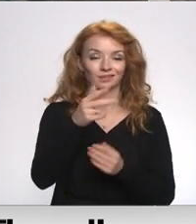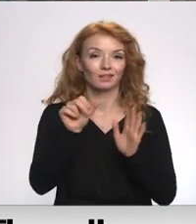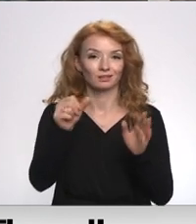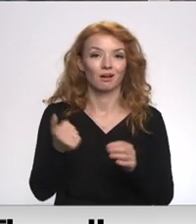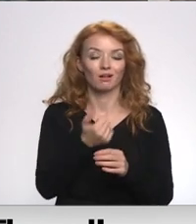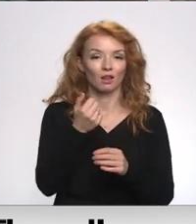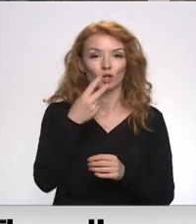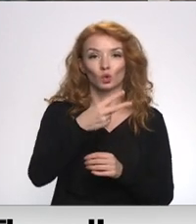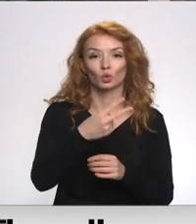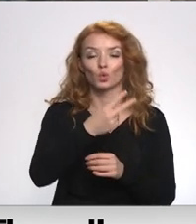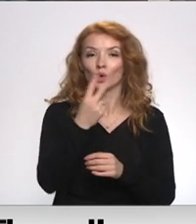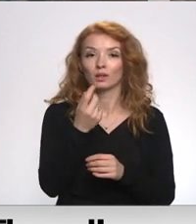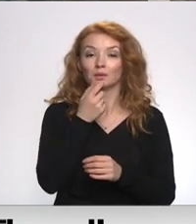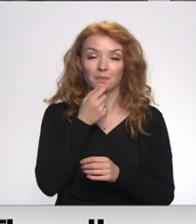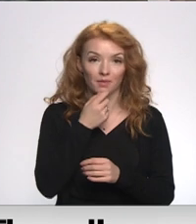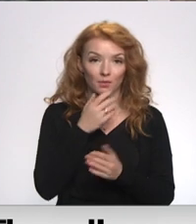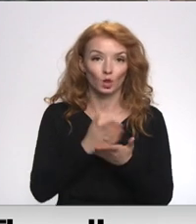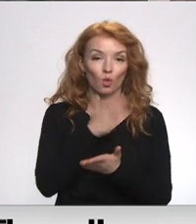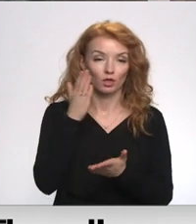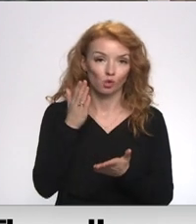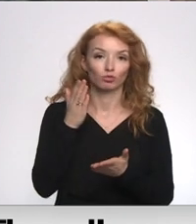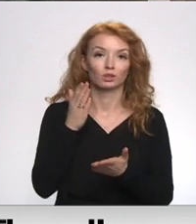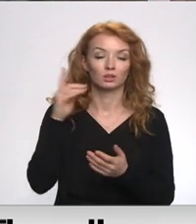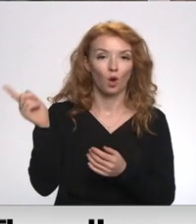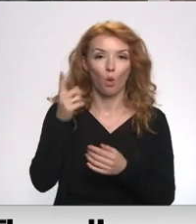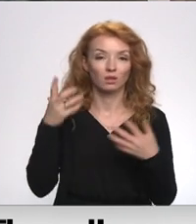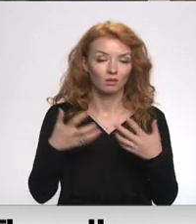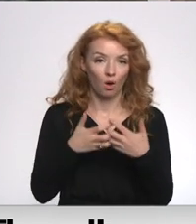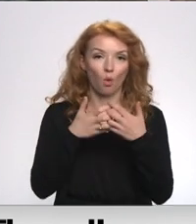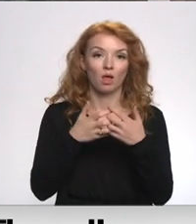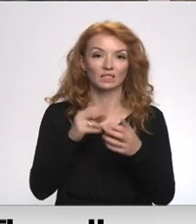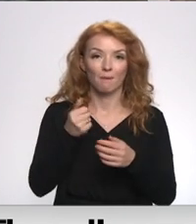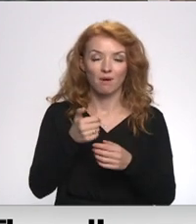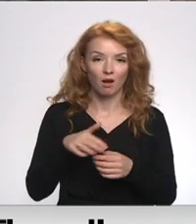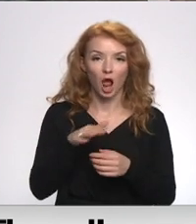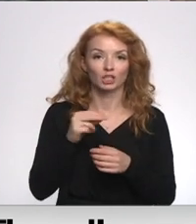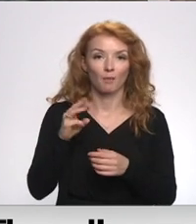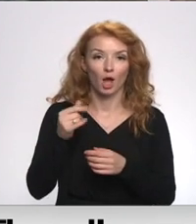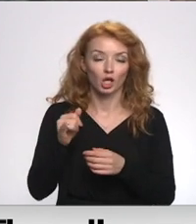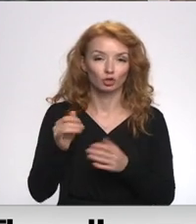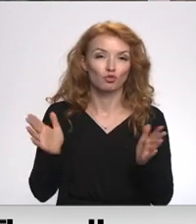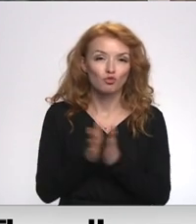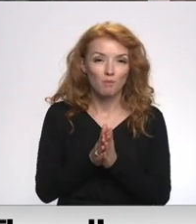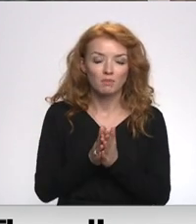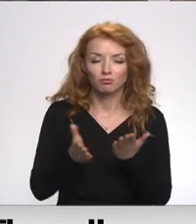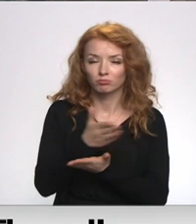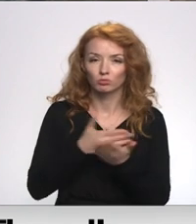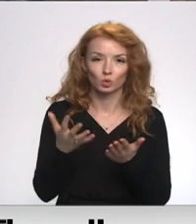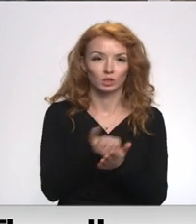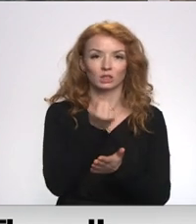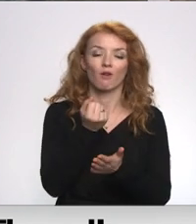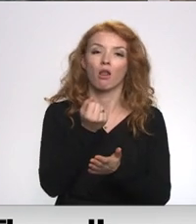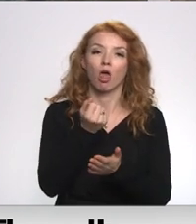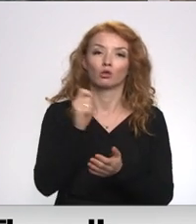1236. Gada 22. Septembrī notikušajai saules kaujai, kurā Zemgaļi un Zemaiši kopīgiem spēkiem uzvarēja